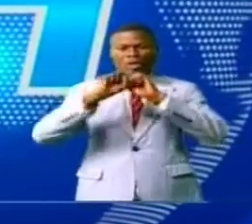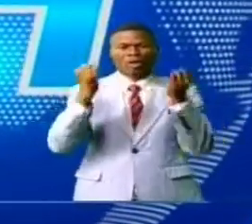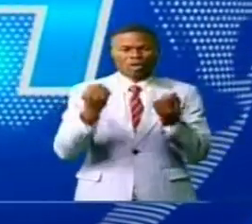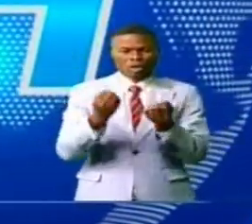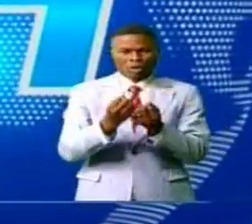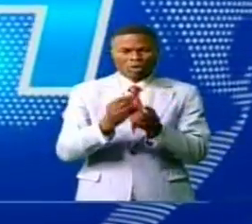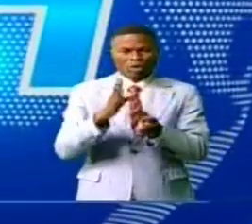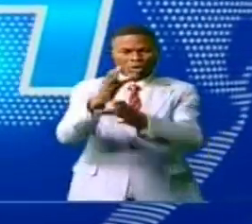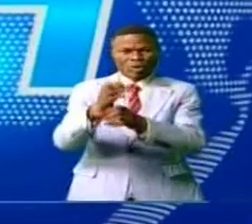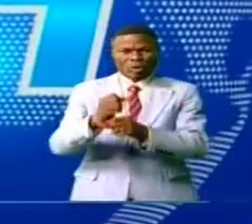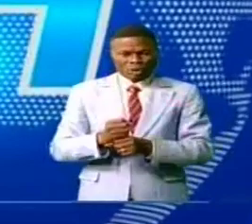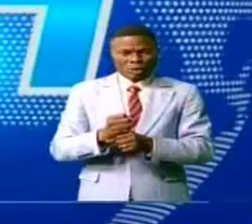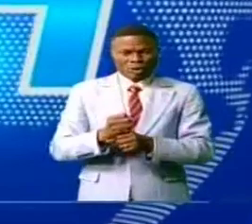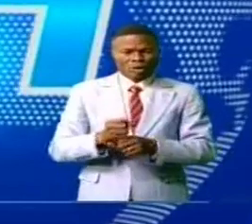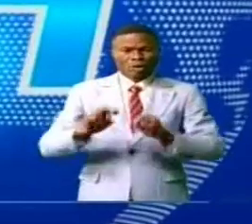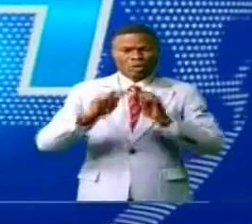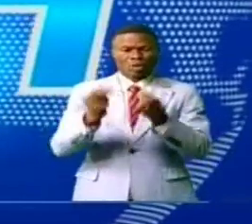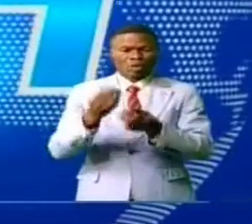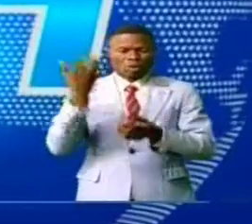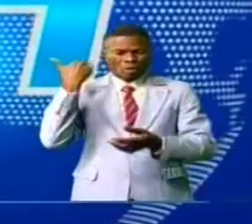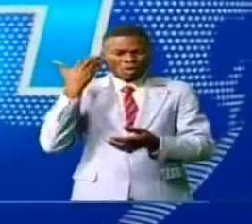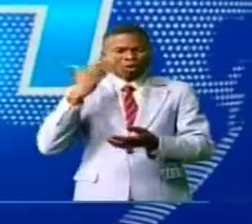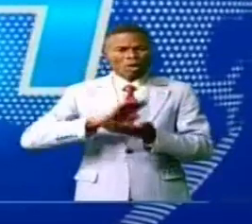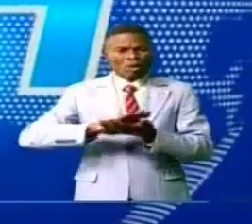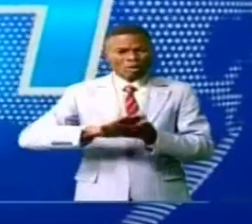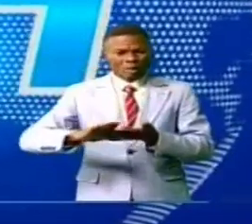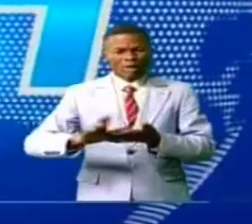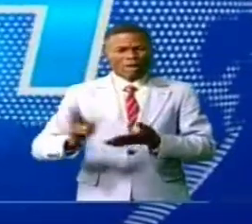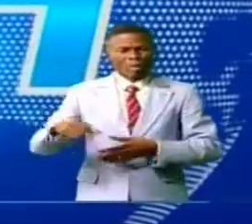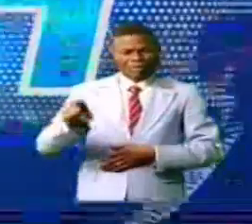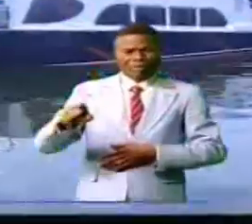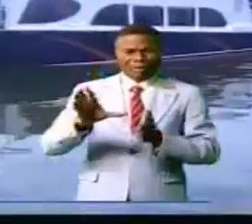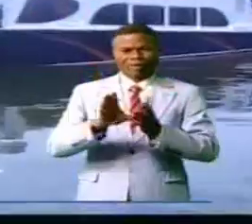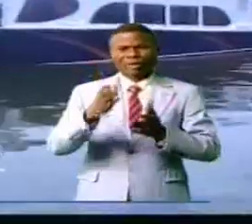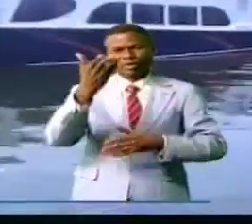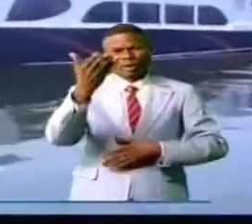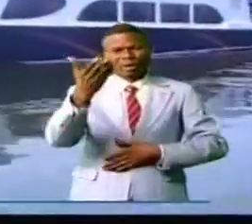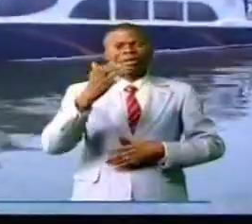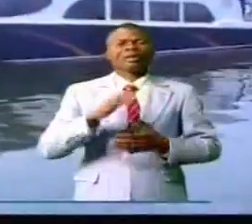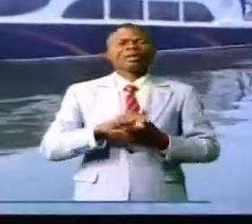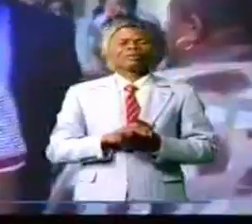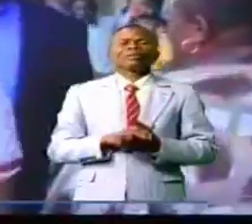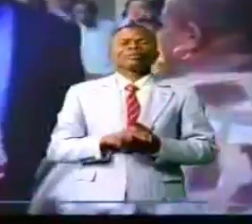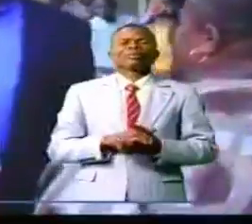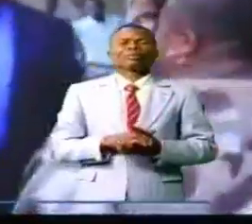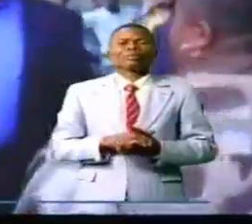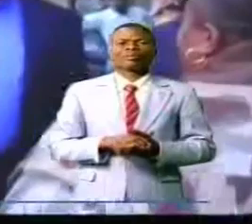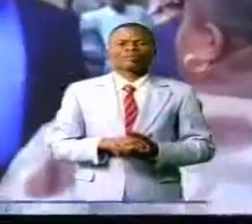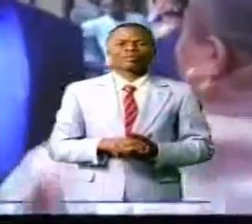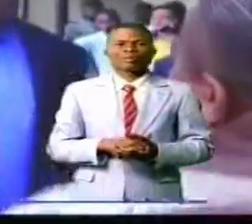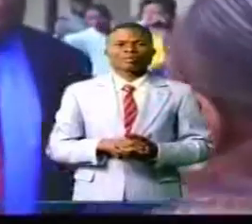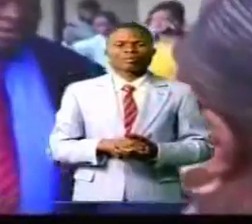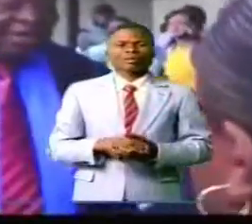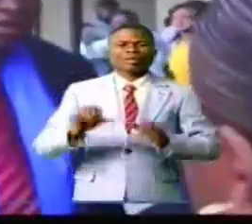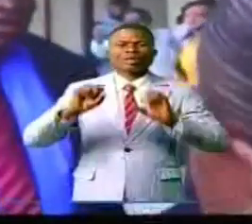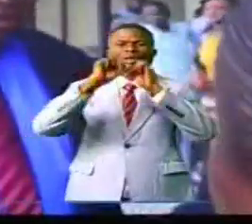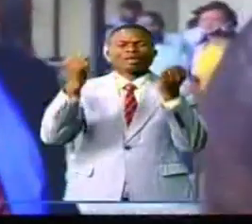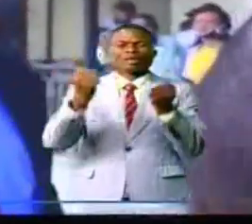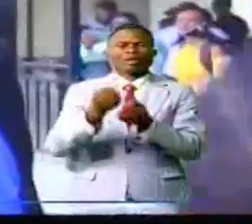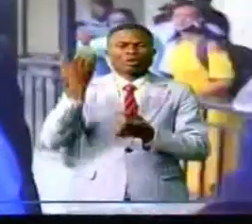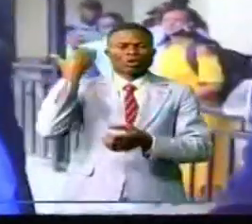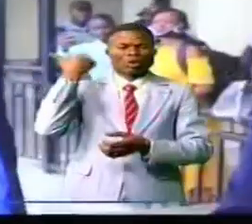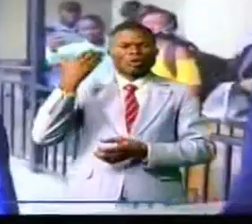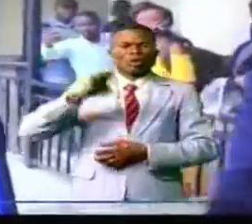inspecté les réseaux de desserte en eau potable dans cette province. L'installation de la régie des eaux SA pour